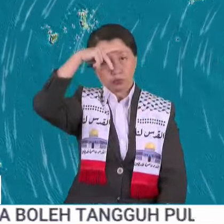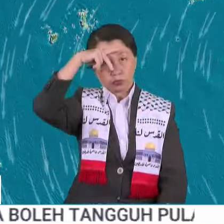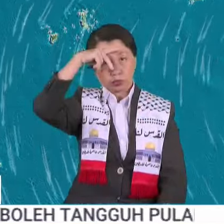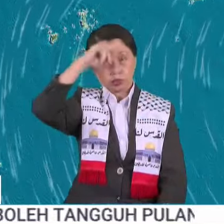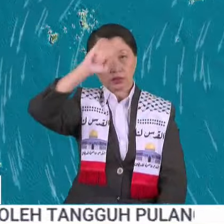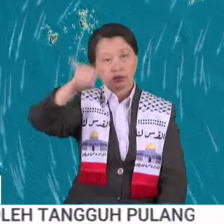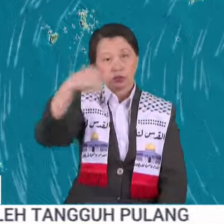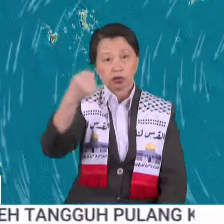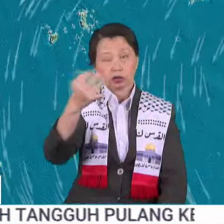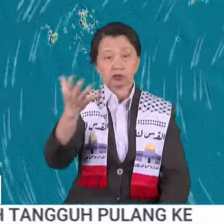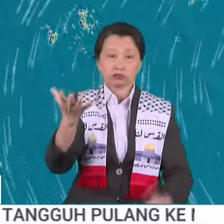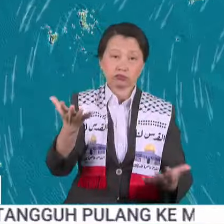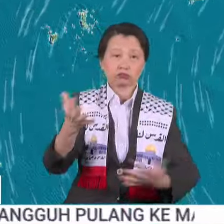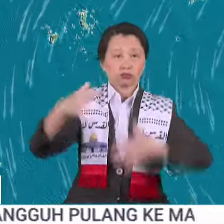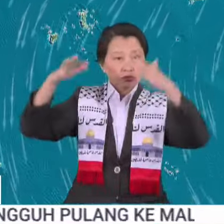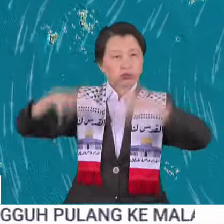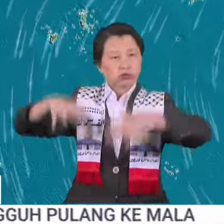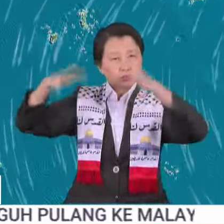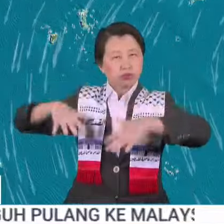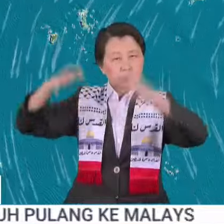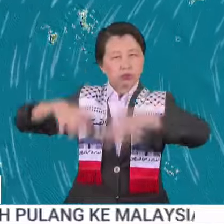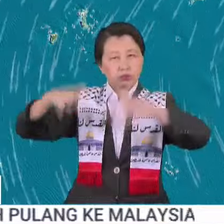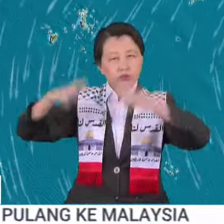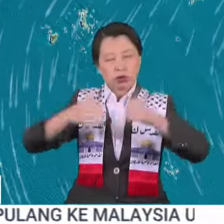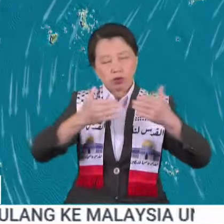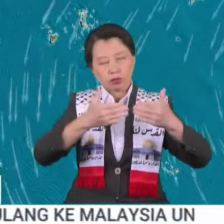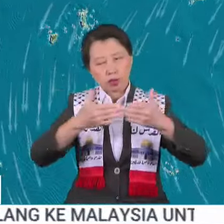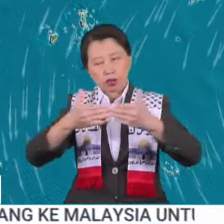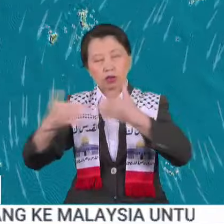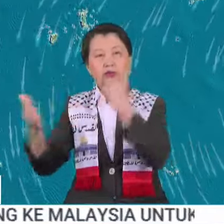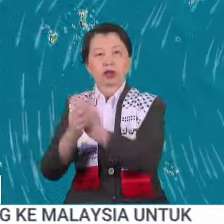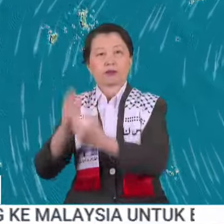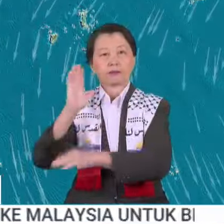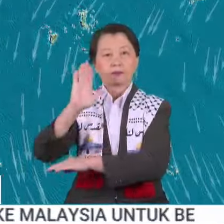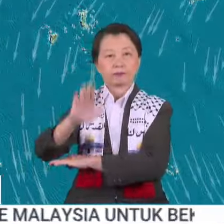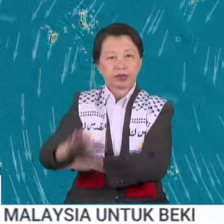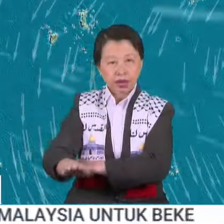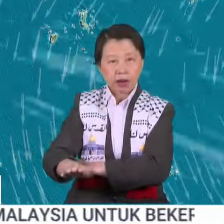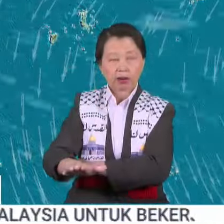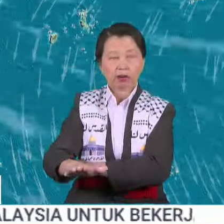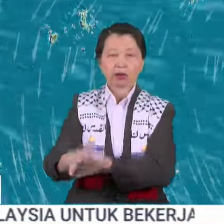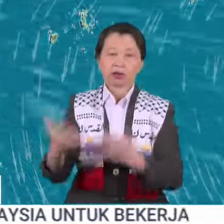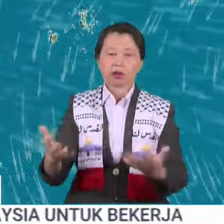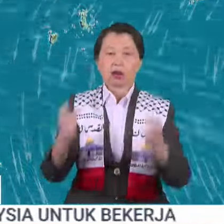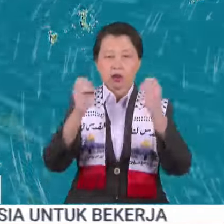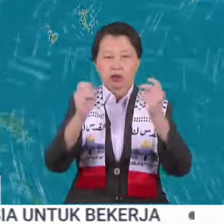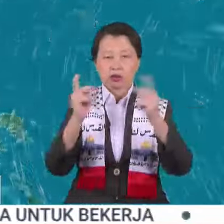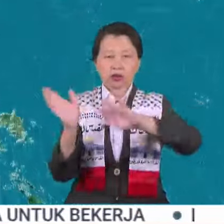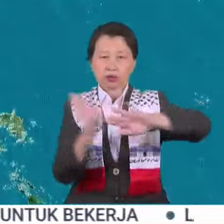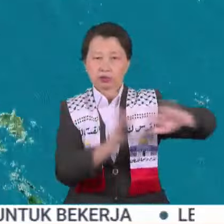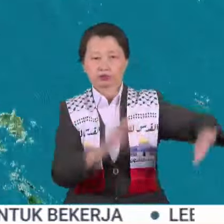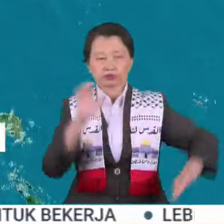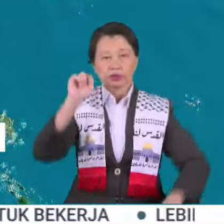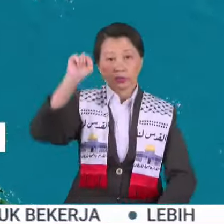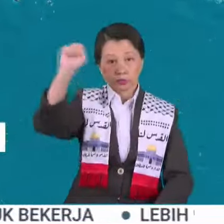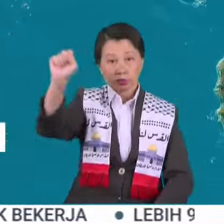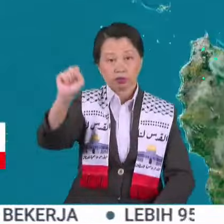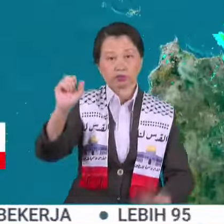Putrajaya. Dan keadaan hujan ini kita jangkakan boleh berlarutan sehingga ke lewat petang nanti. Bagi Sabah dan Sarawak